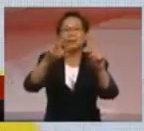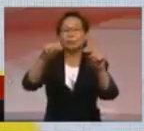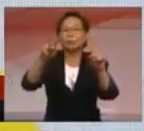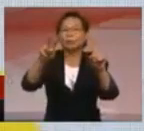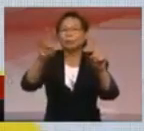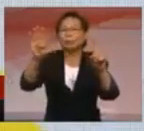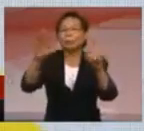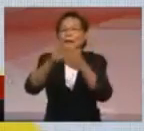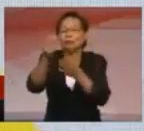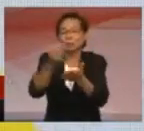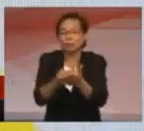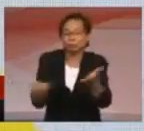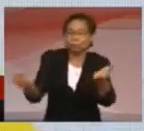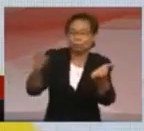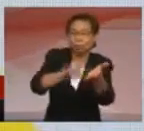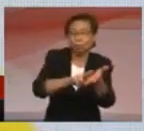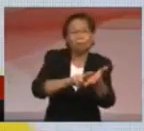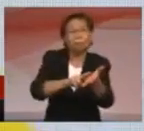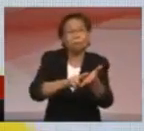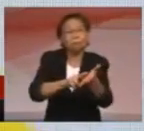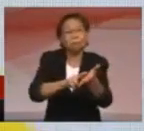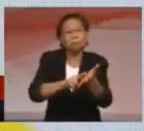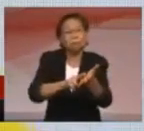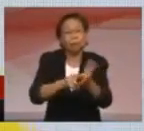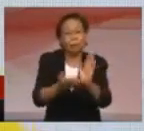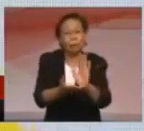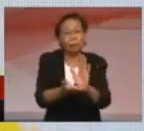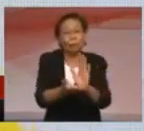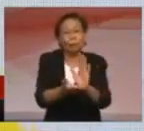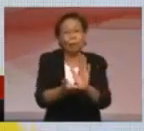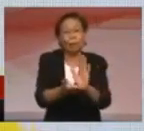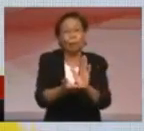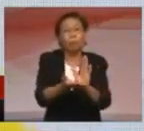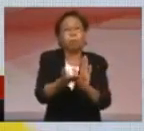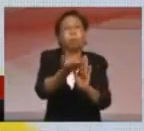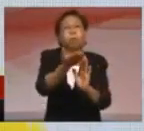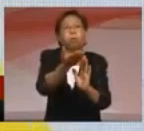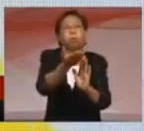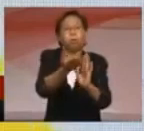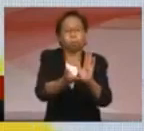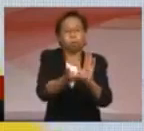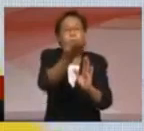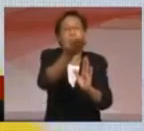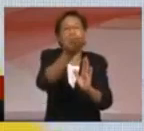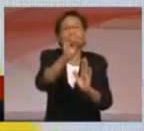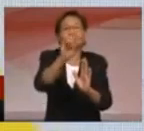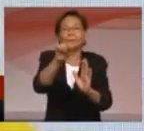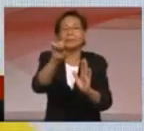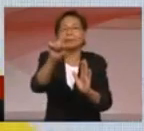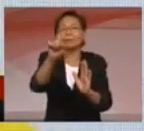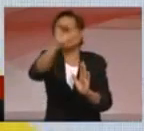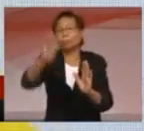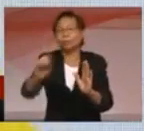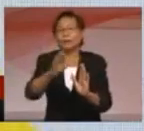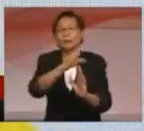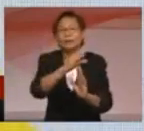pun direkodkan, di mana peningkatan masing-masing sebanyak 8.1%